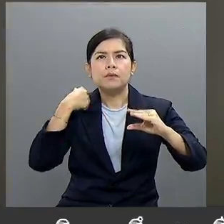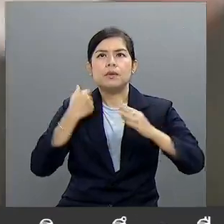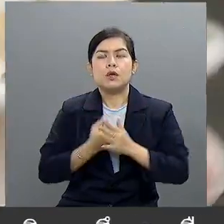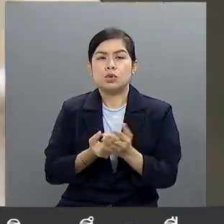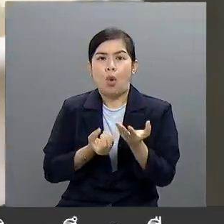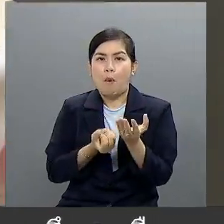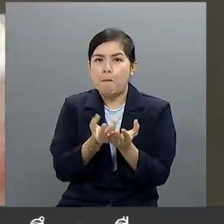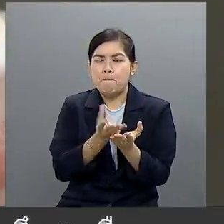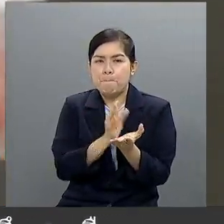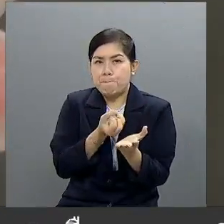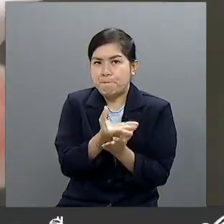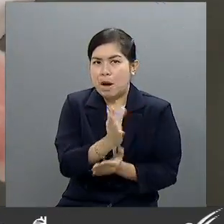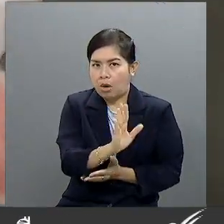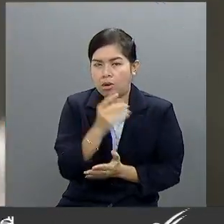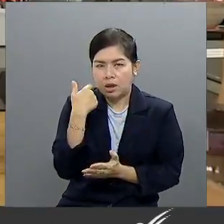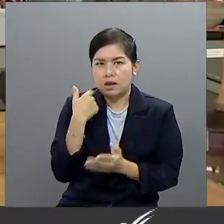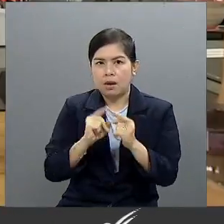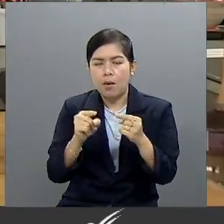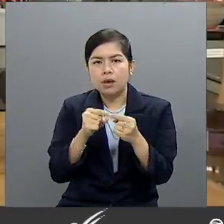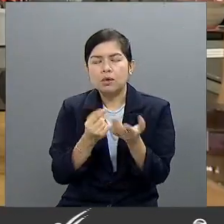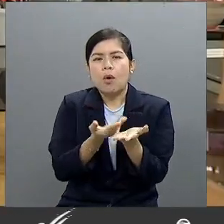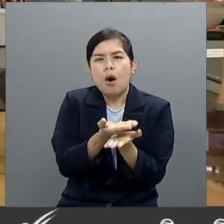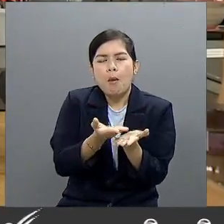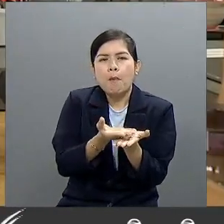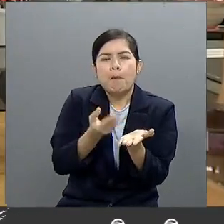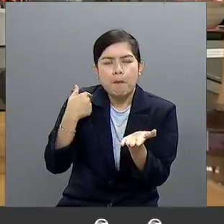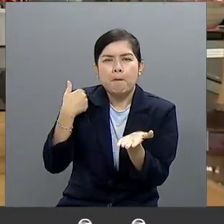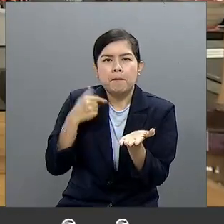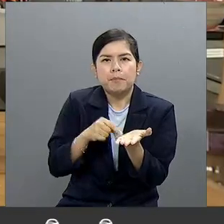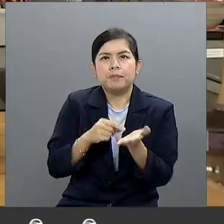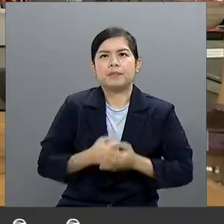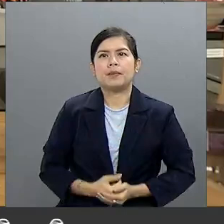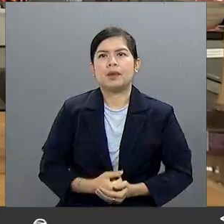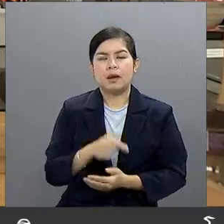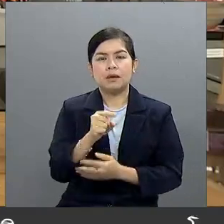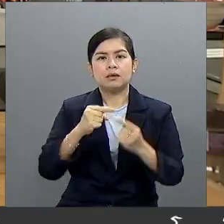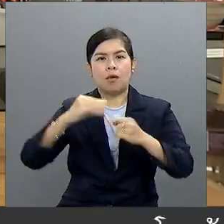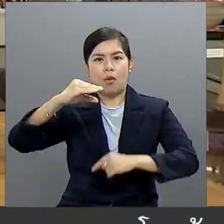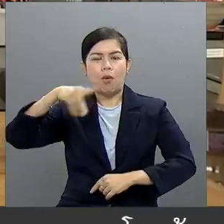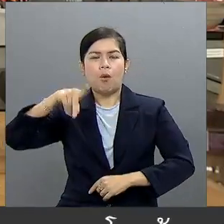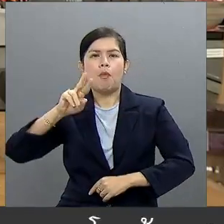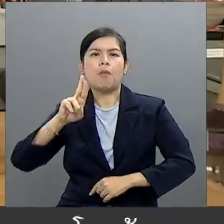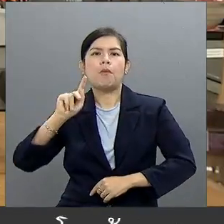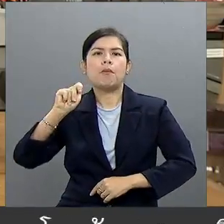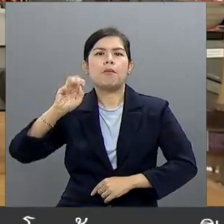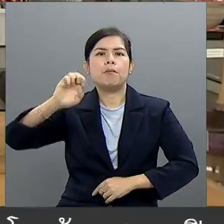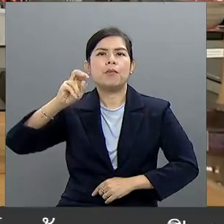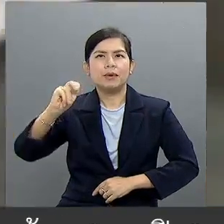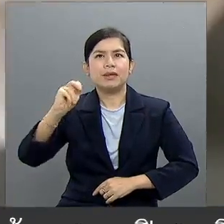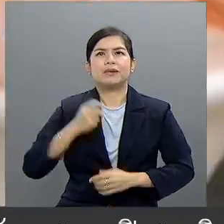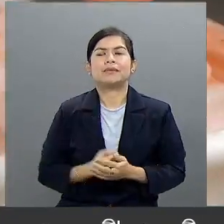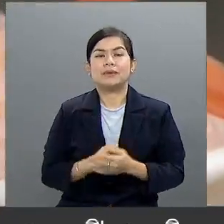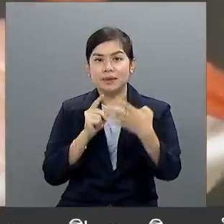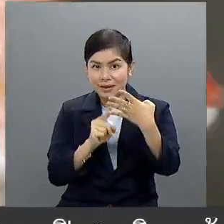ๆนะคะเต้าหู้เป็นตัวแทนของโปรตีนในจานนี้ค่ะเป็นโปรตีนจากพืชแล้วเสร็จแล้วก็มีนี่ค่ะมีกุ้ง